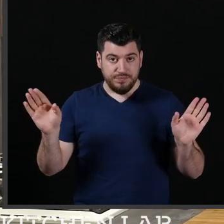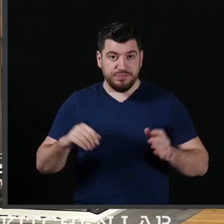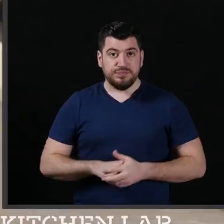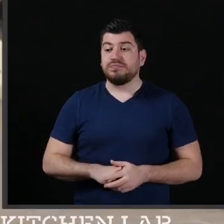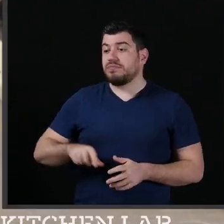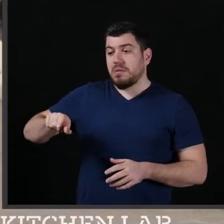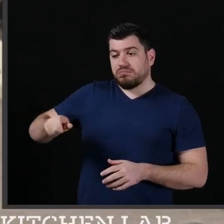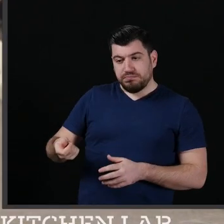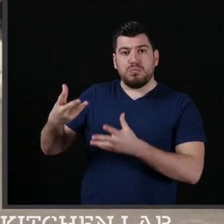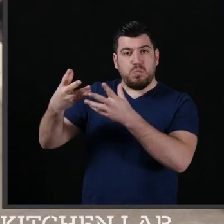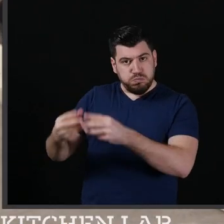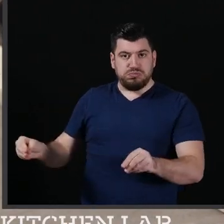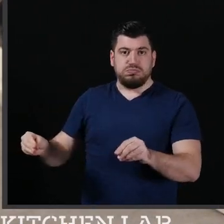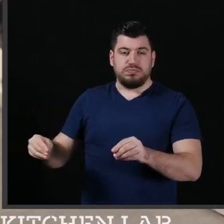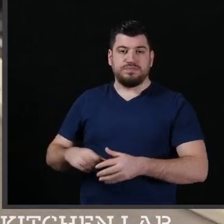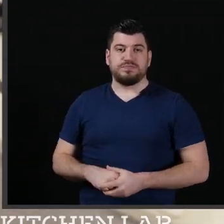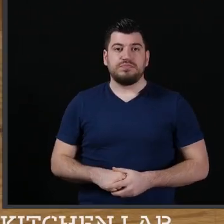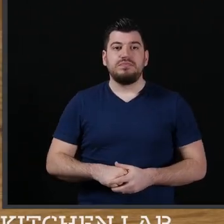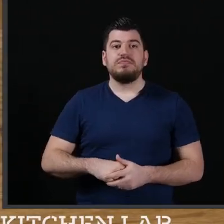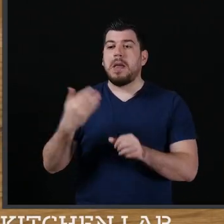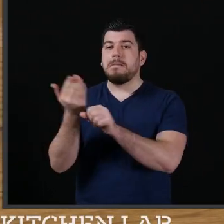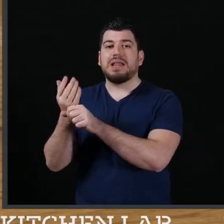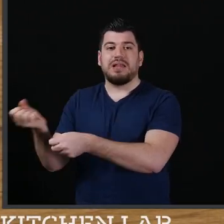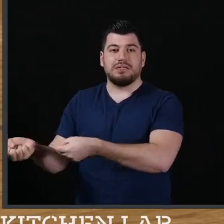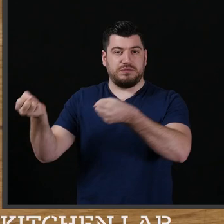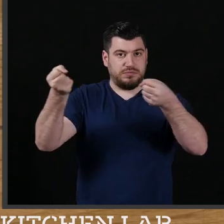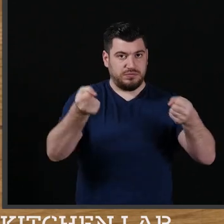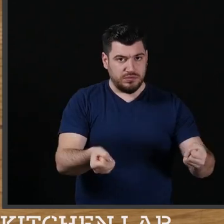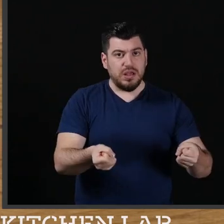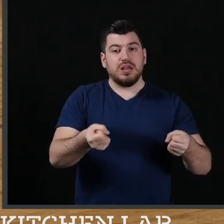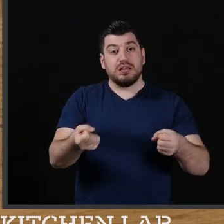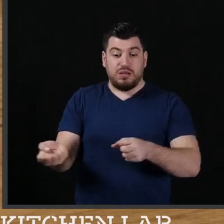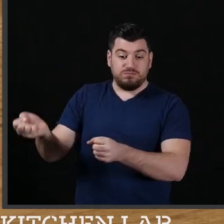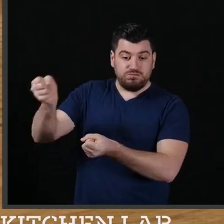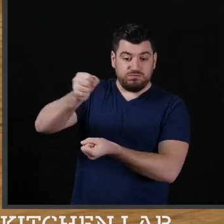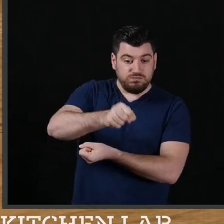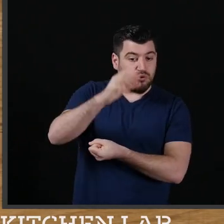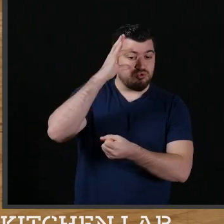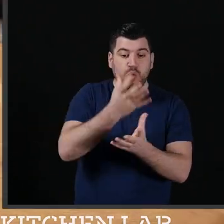το μάτι, βγάζουμε τις πατάτες και κατευθείαν τις σουρώνουμε. Κατευθείαν!